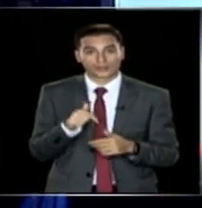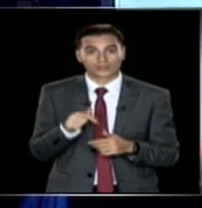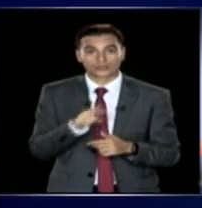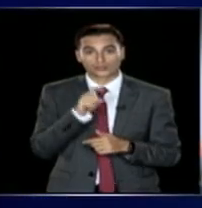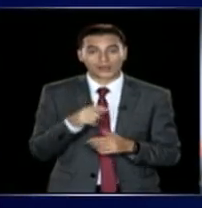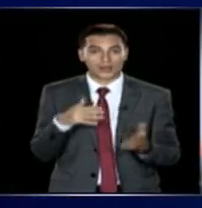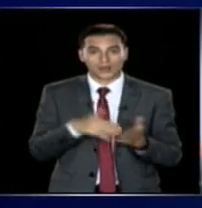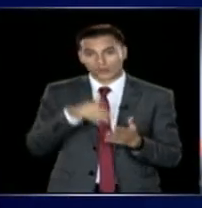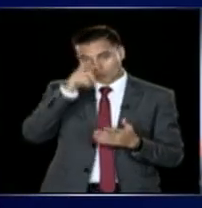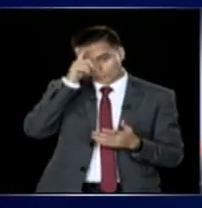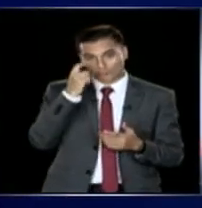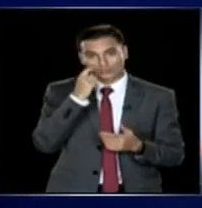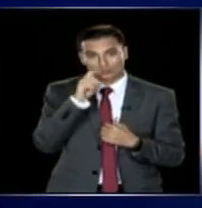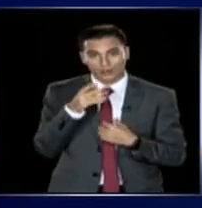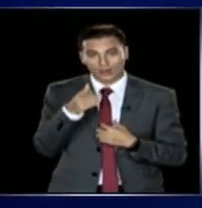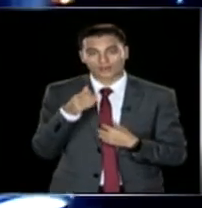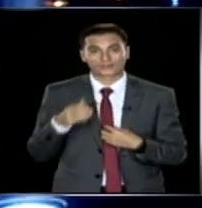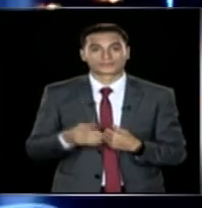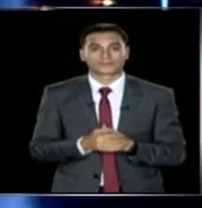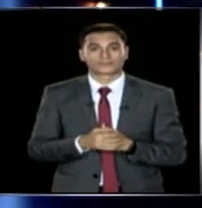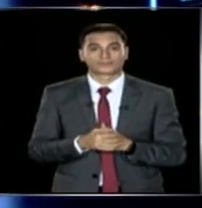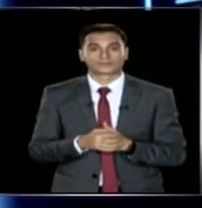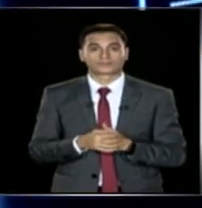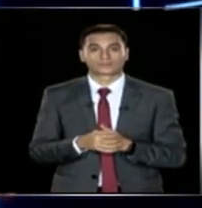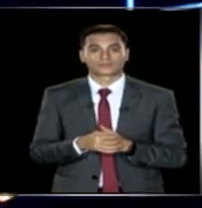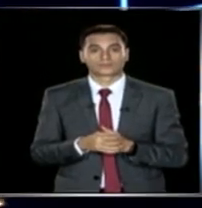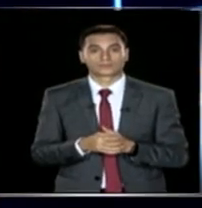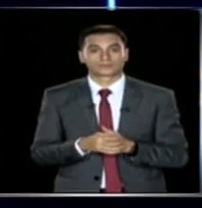العلوم، علوم والسؤال هو: